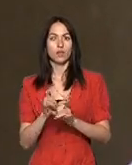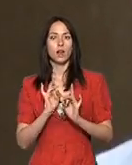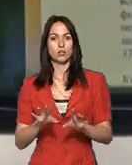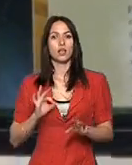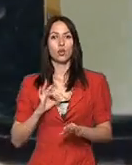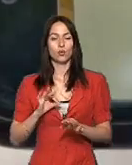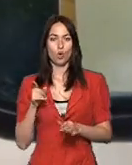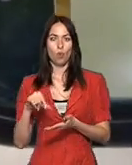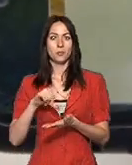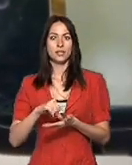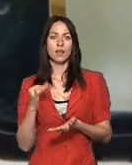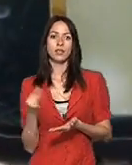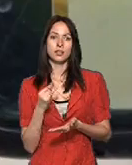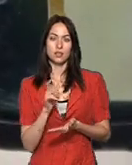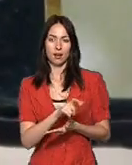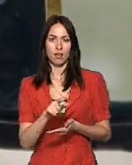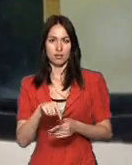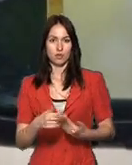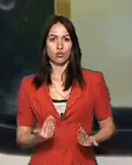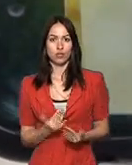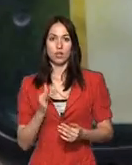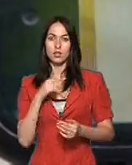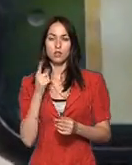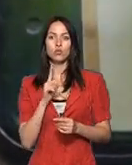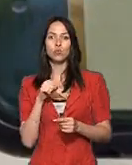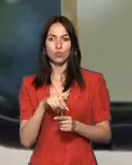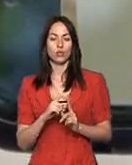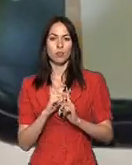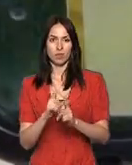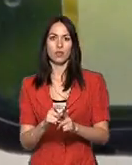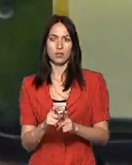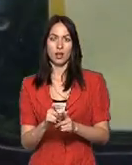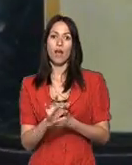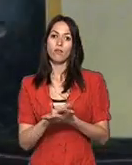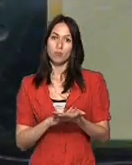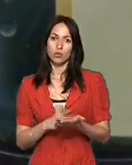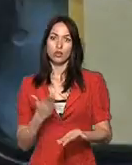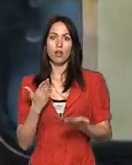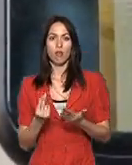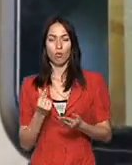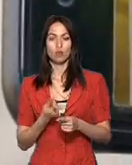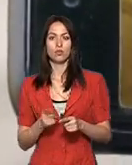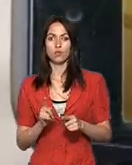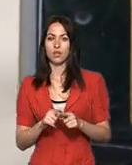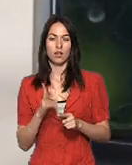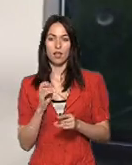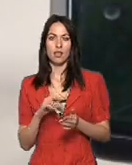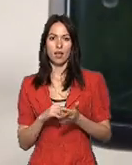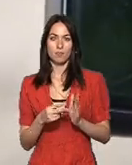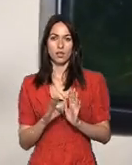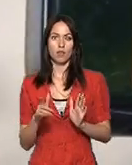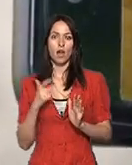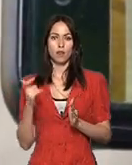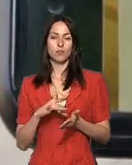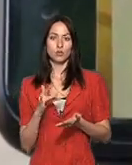Він представляє інтереси тутешніх мешканців, озвучує відповідь посадовців. Вибачайте, але коштів таких не передбачено. Харківської